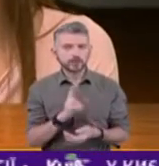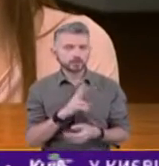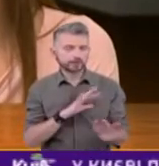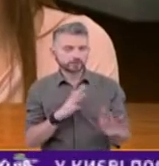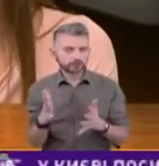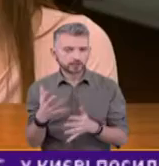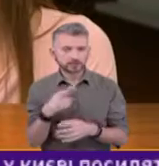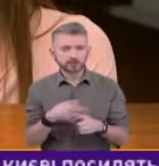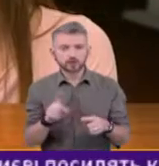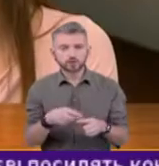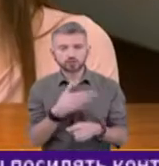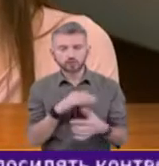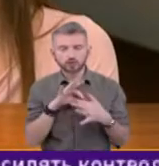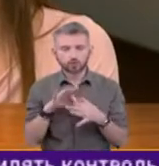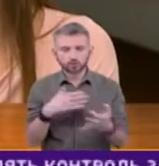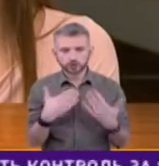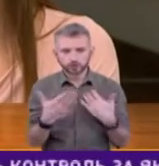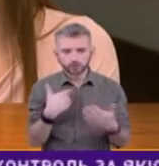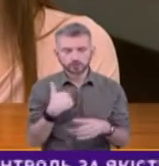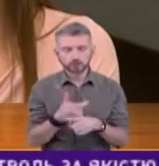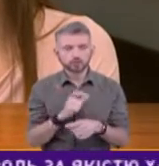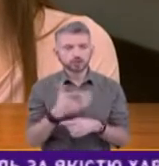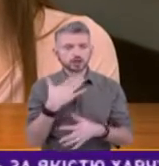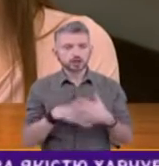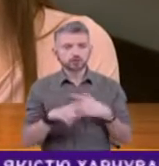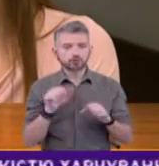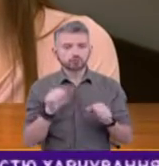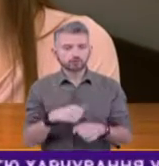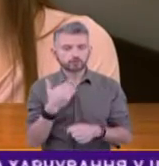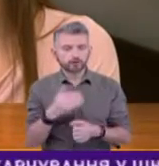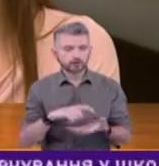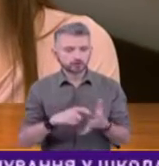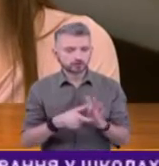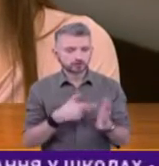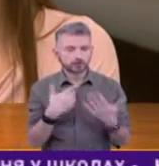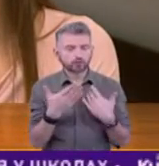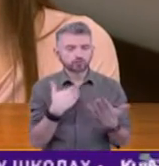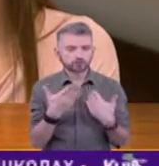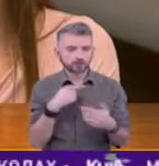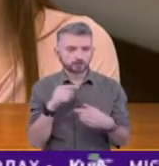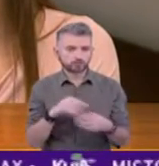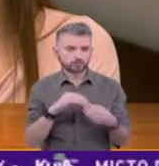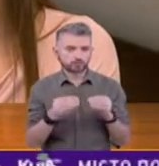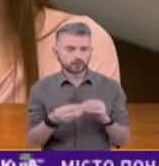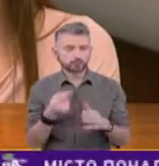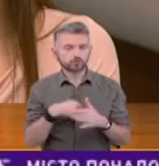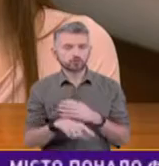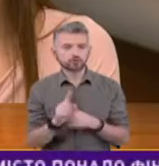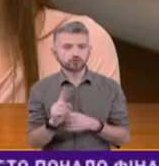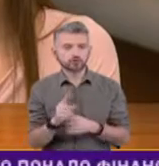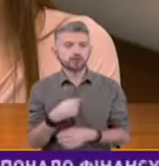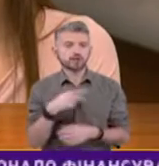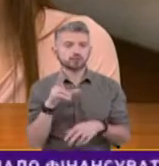відбувається. Для цього ми і комунікуємо. Я дуже радий, що і можу в вашій студії насправді також комунікувати цю проблему, тому що,